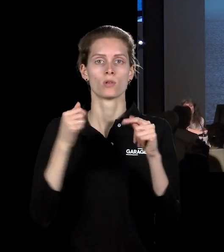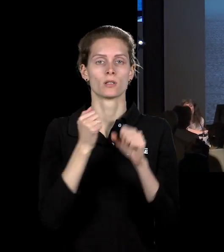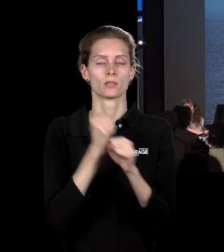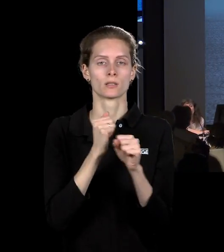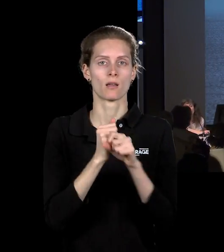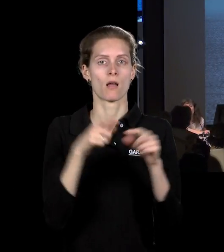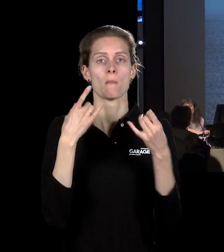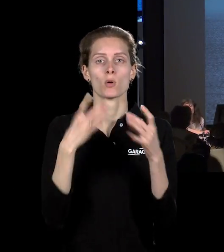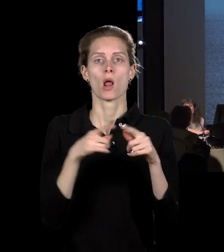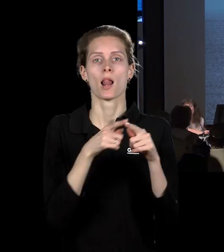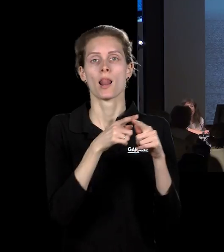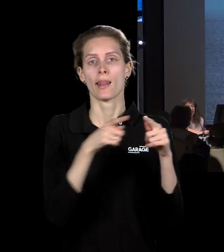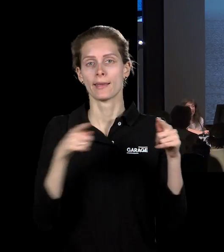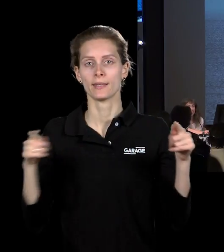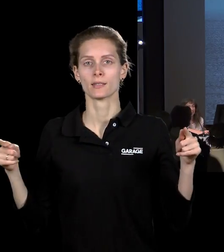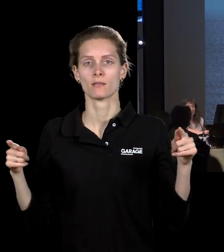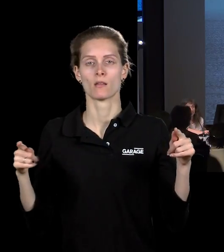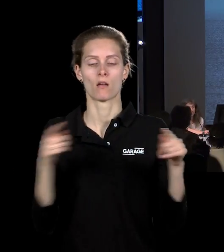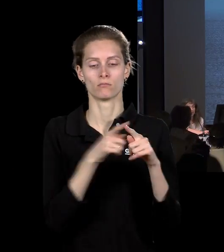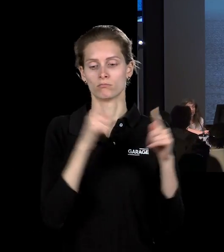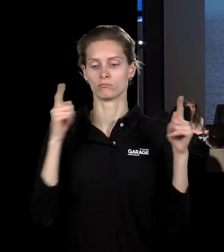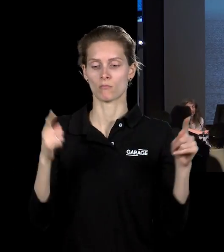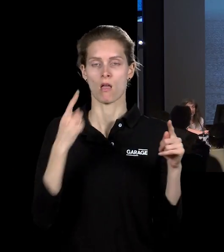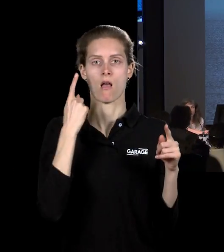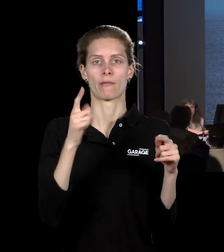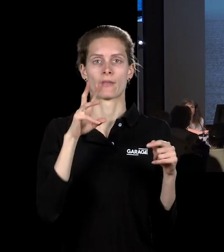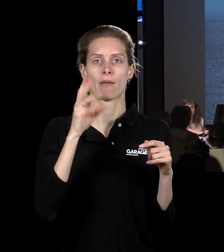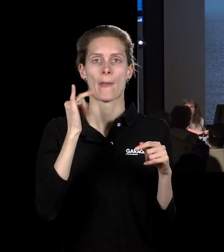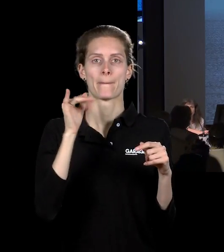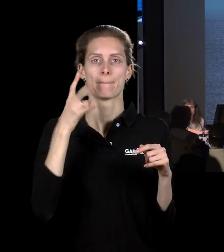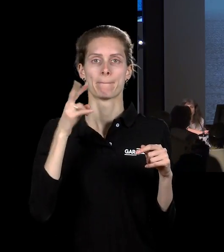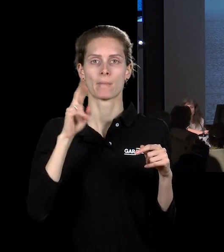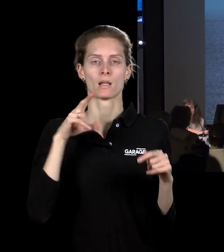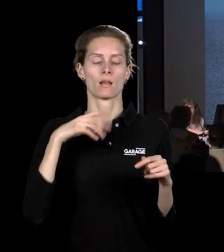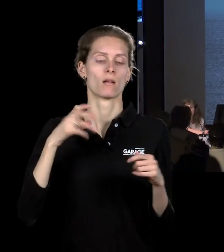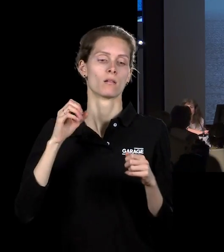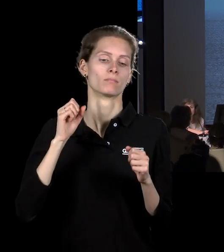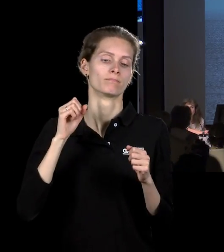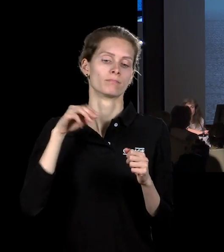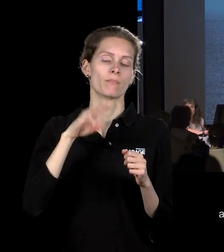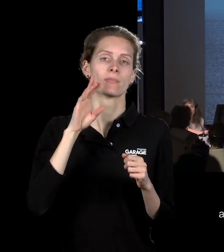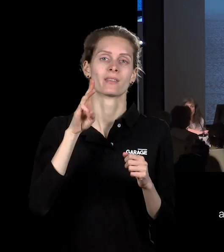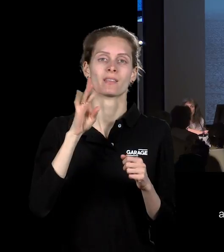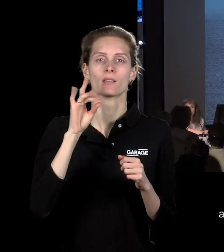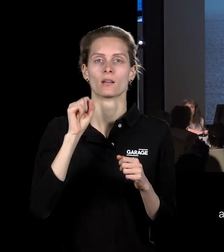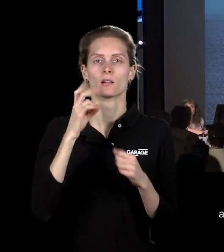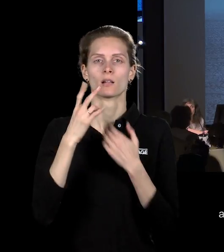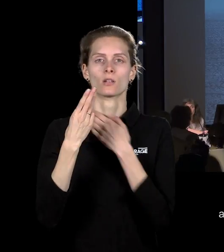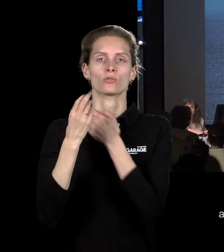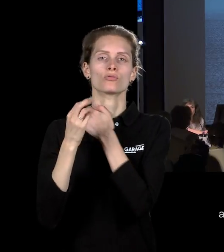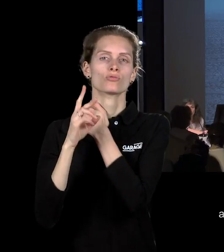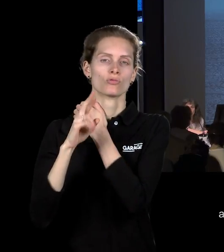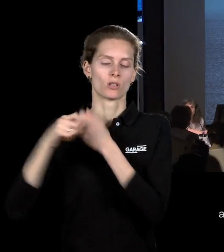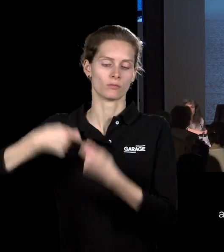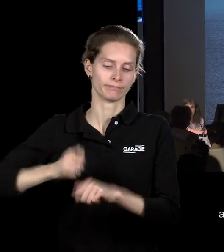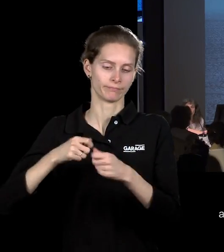длиной в милю. Траншею. Там было два проекта. Один был проект с траншеей, которая вырыта в пустыне. У него был